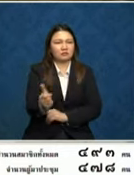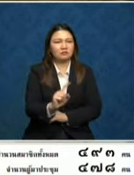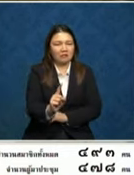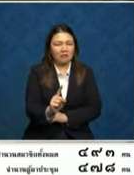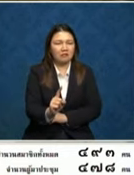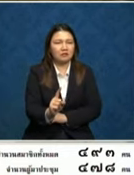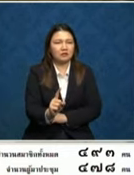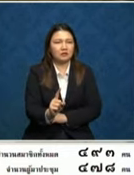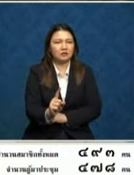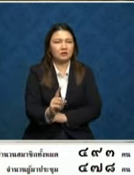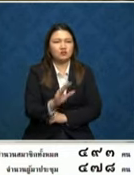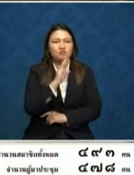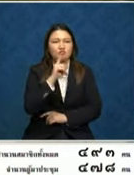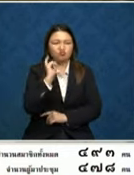ดซื้ออาวุธสักหน่อย